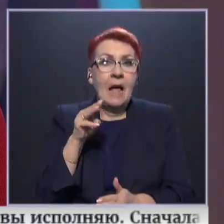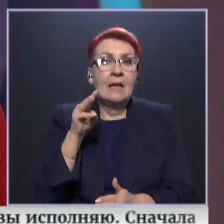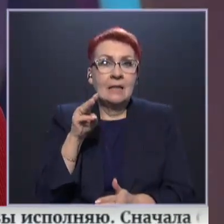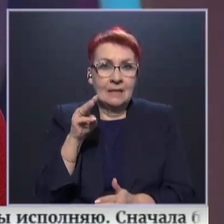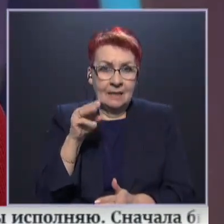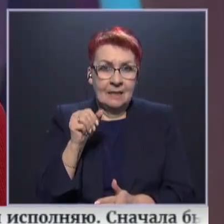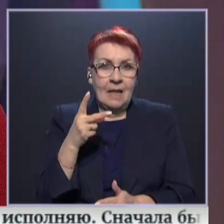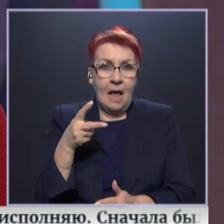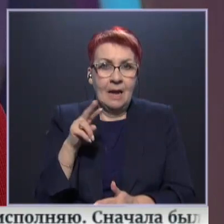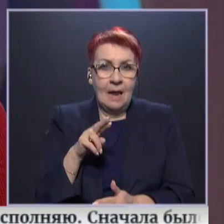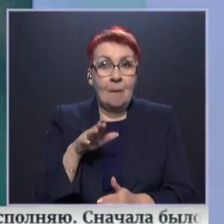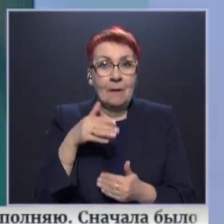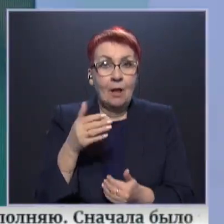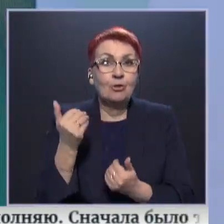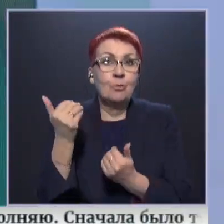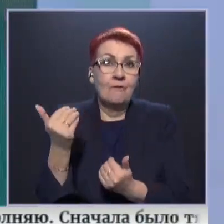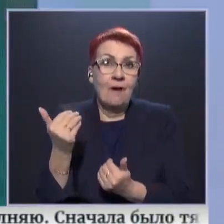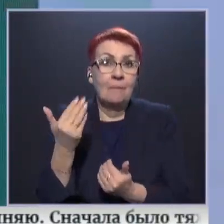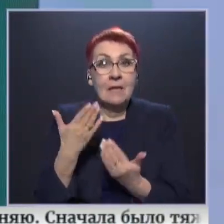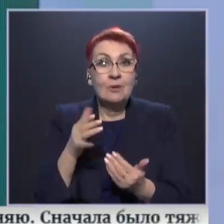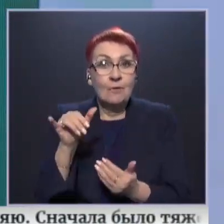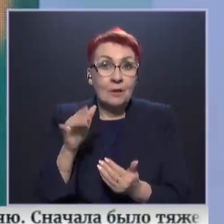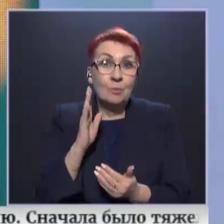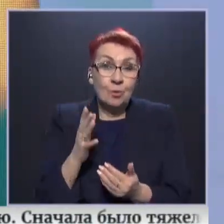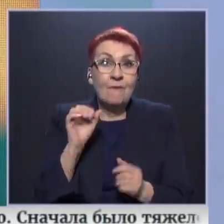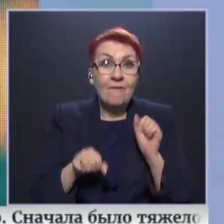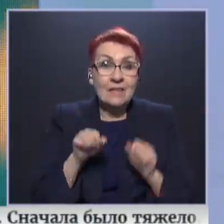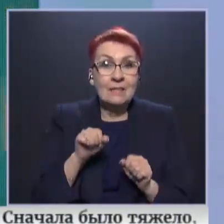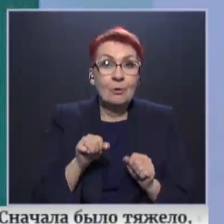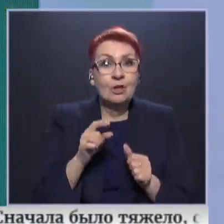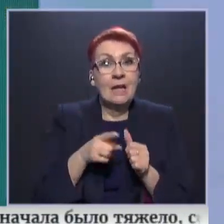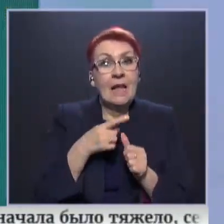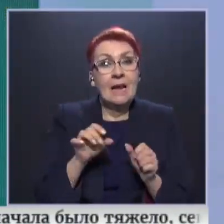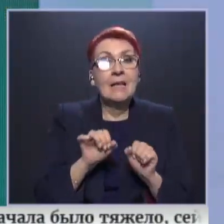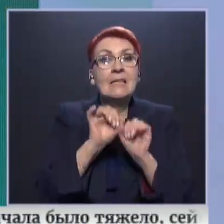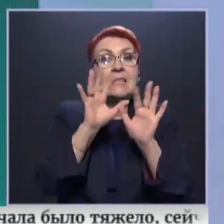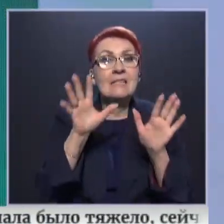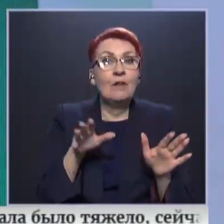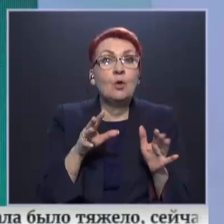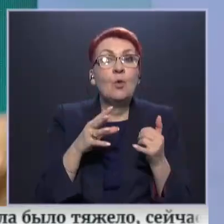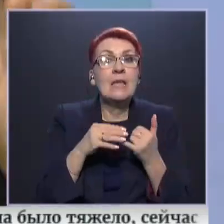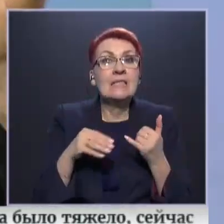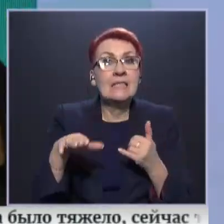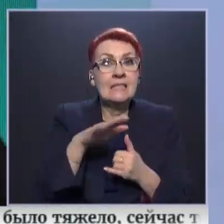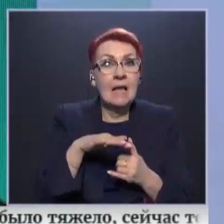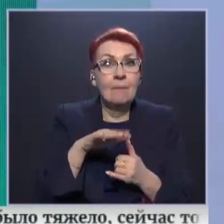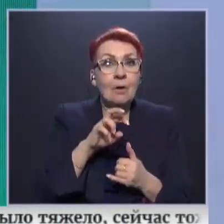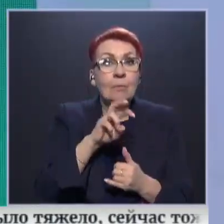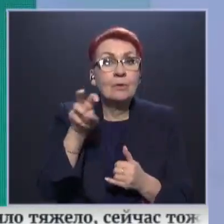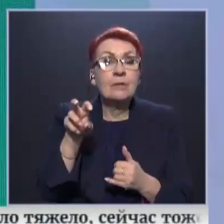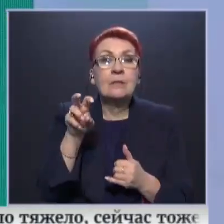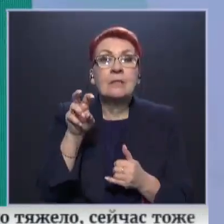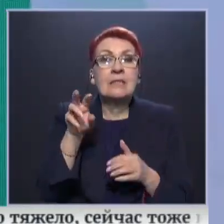Наталья, да. Предложил бы ей съездить, если выдастся возможность, либо на Святую Землю и посетить